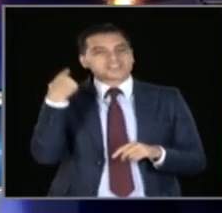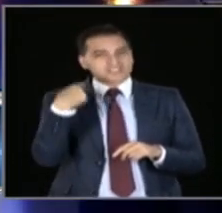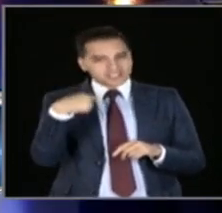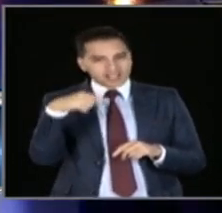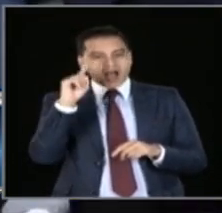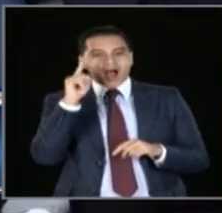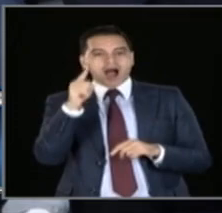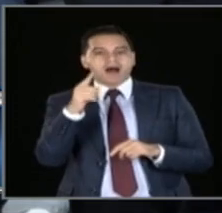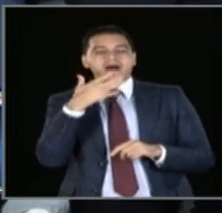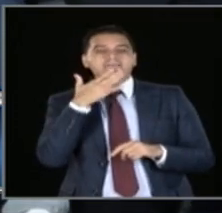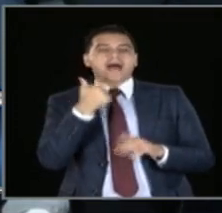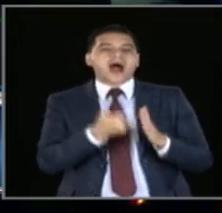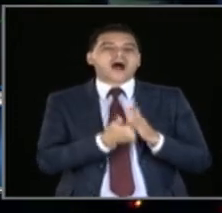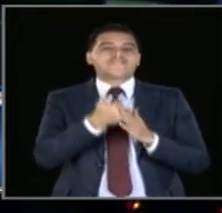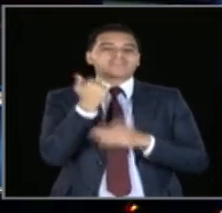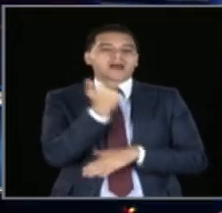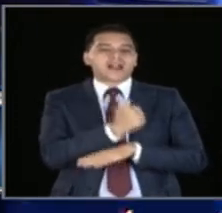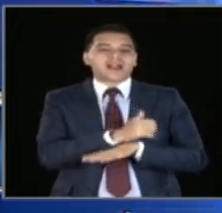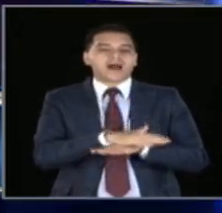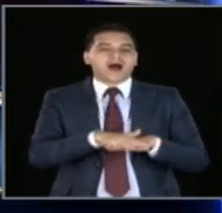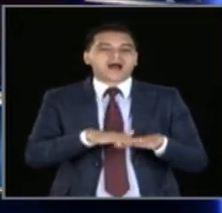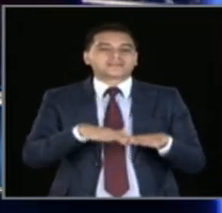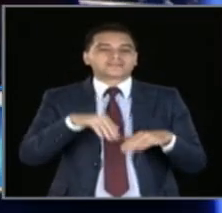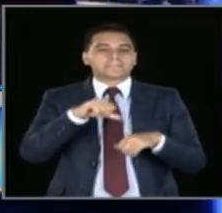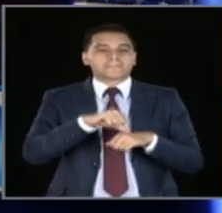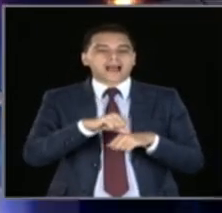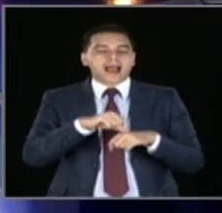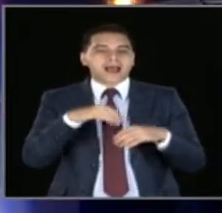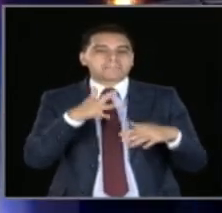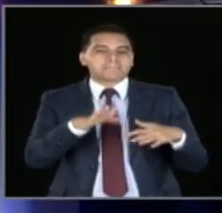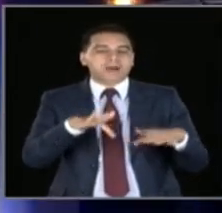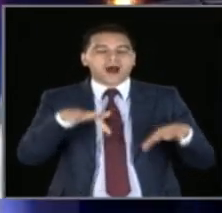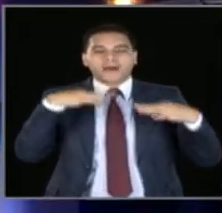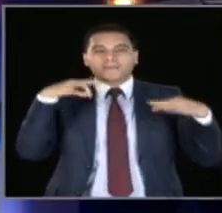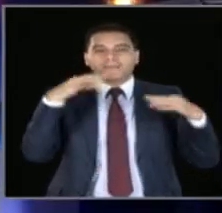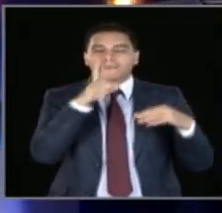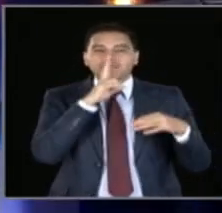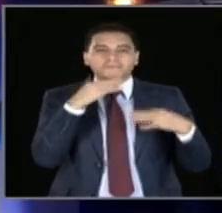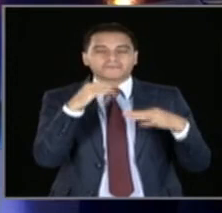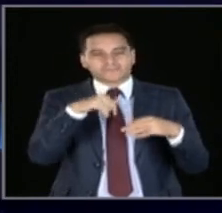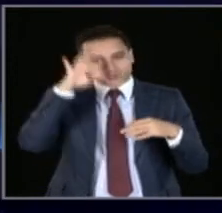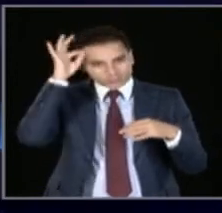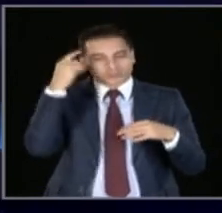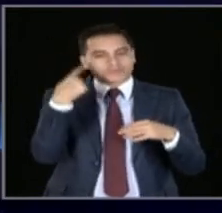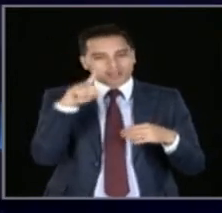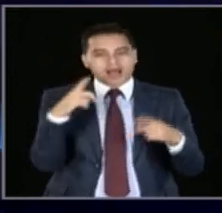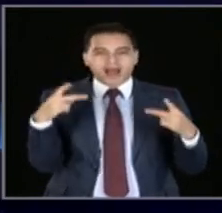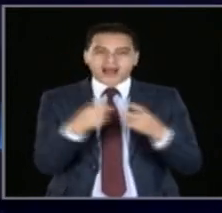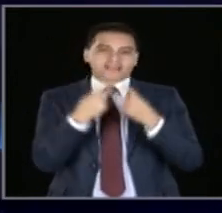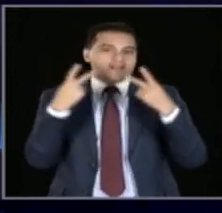الثاني برافو عليك يا خالد هدفين مقابل هدفين